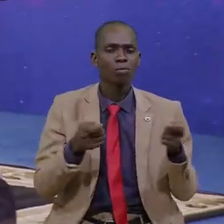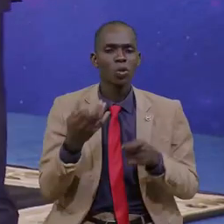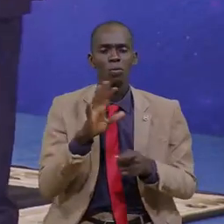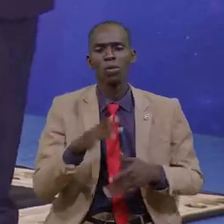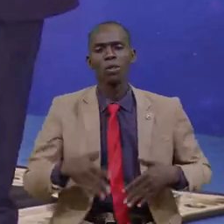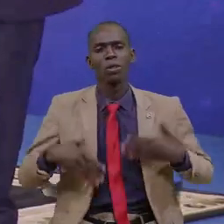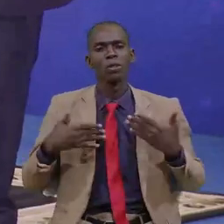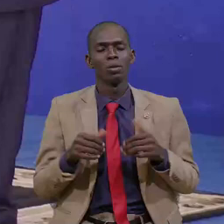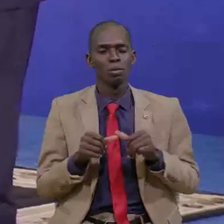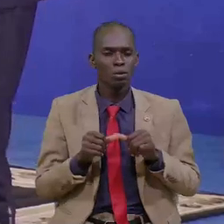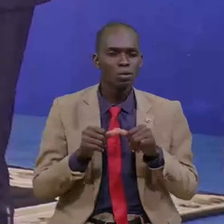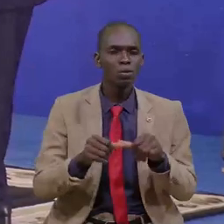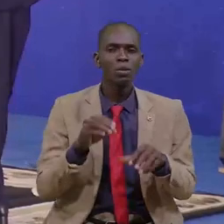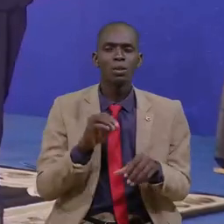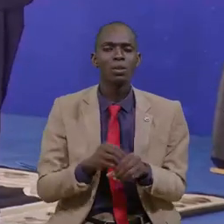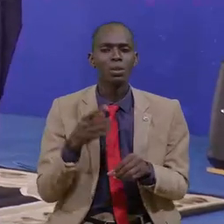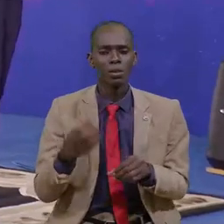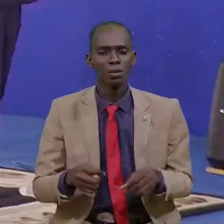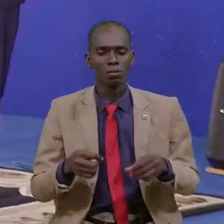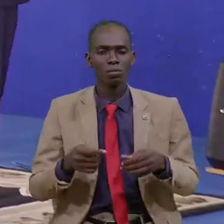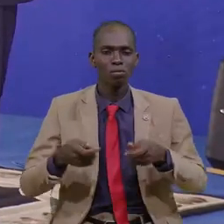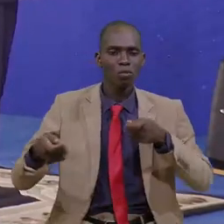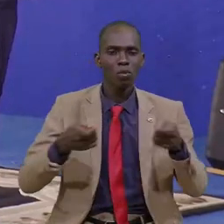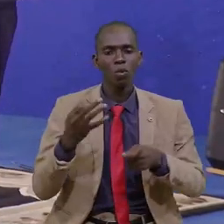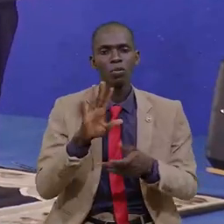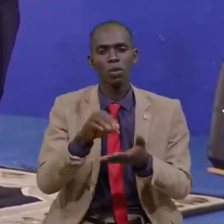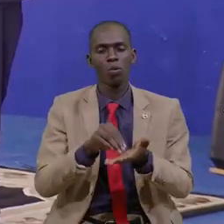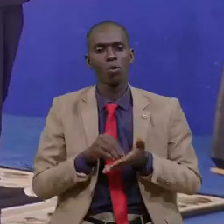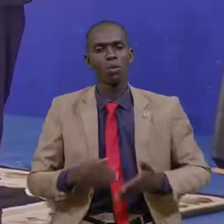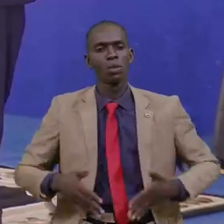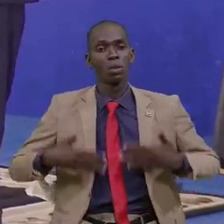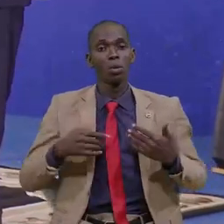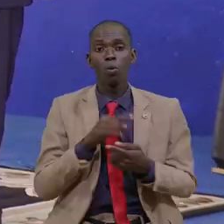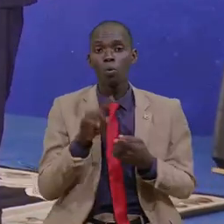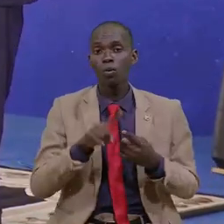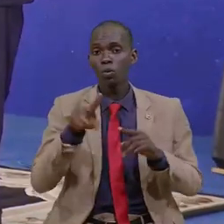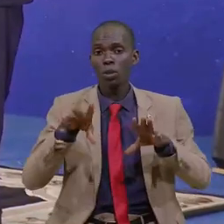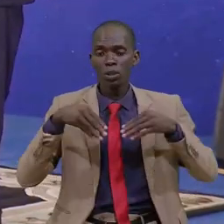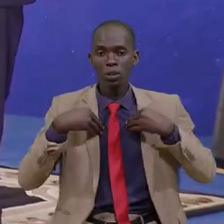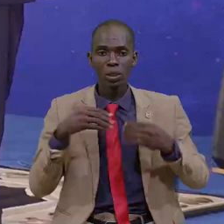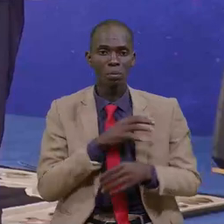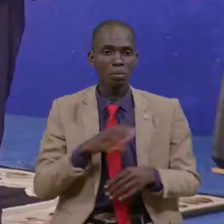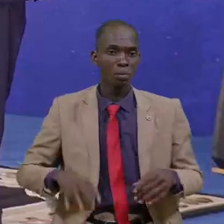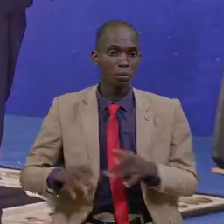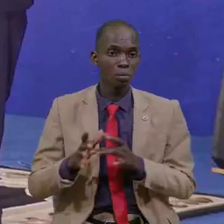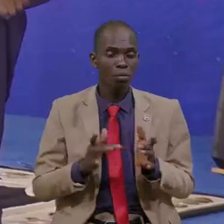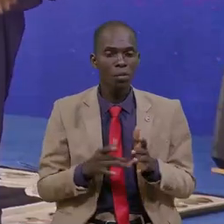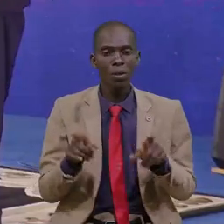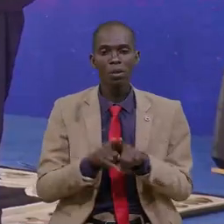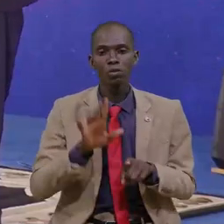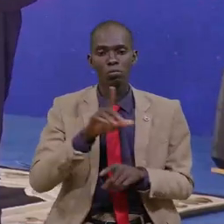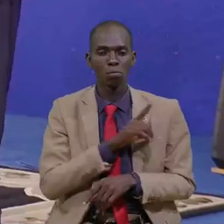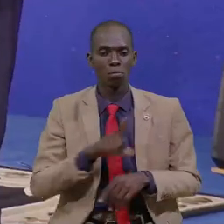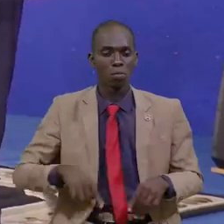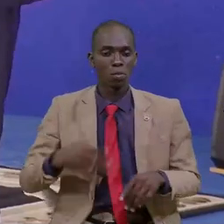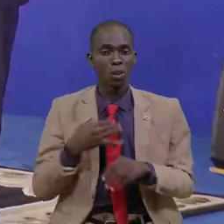vie, à l'administration de leur vie. Et ils s'attachent au leadership de leur vie. Quand vous acceptez Jésus-Christ comme